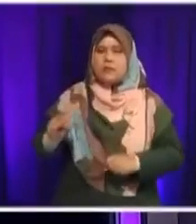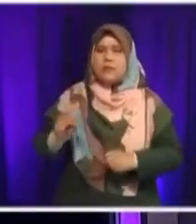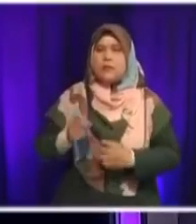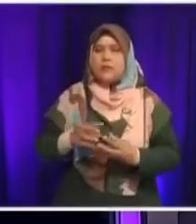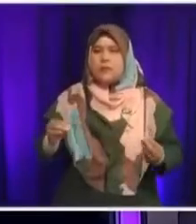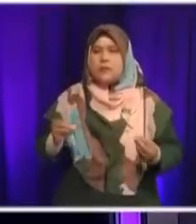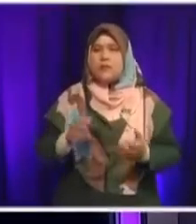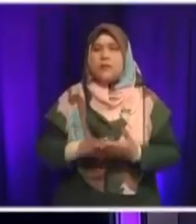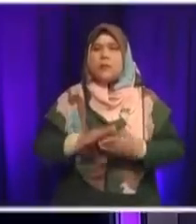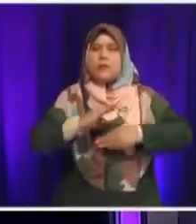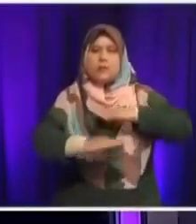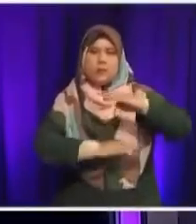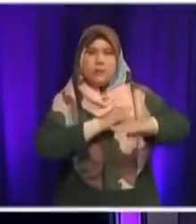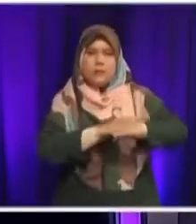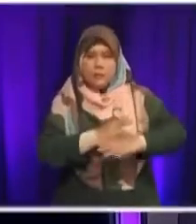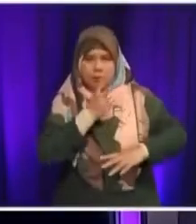juga tadi